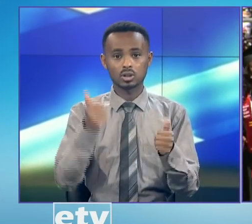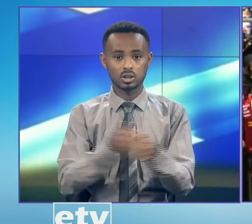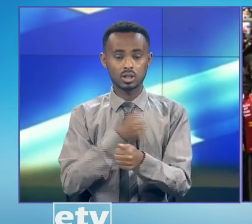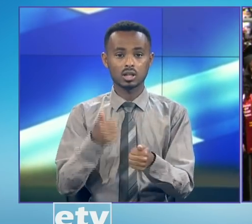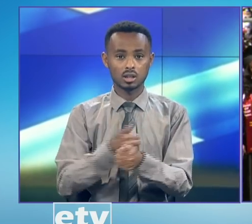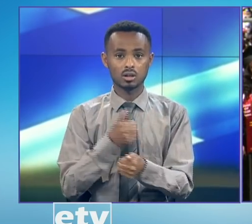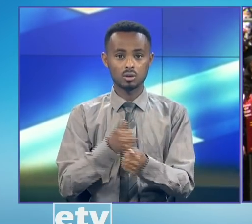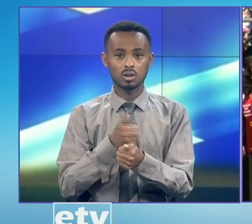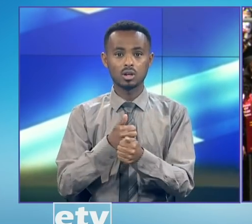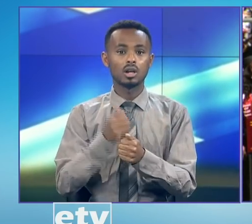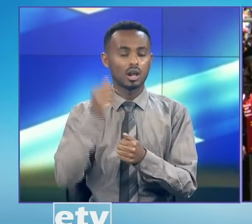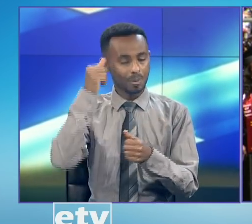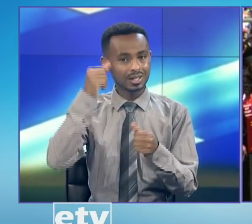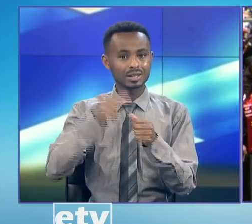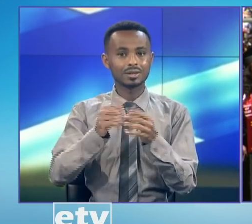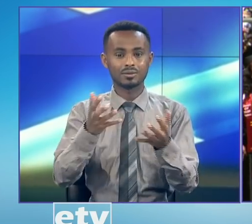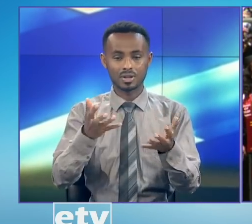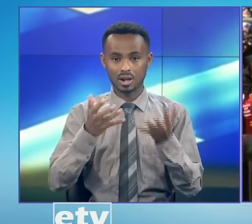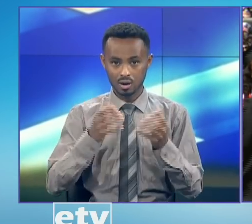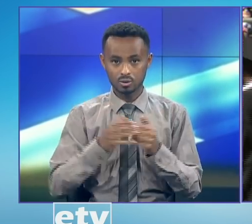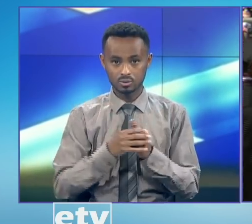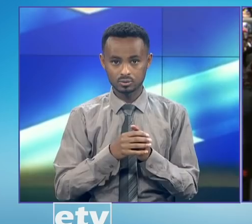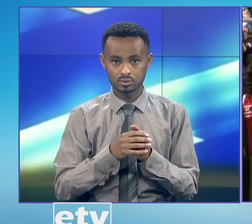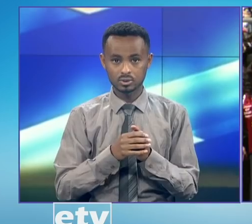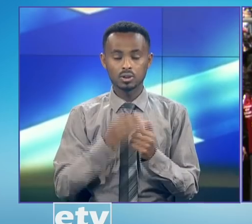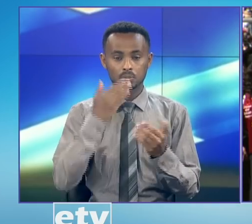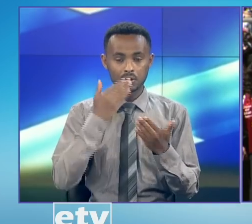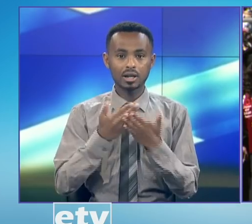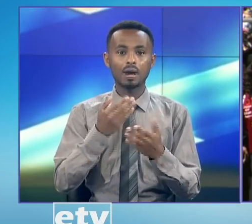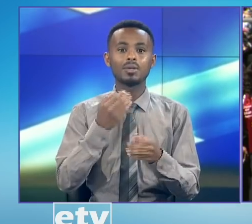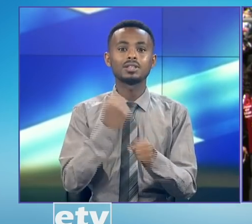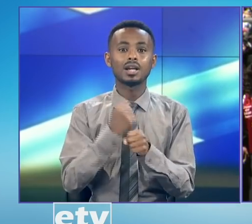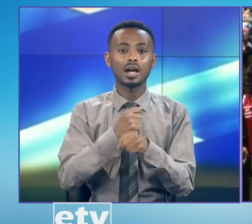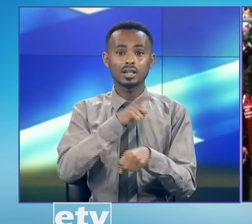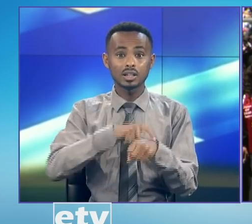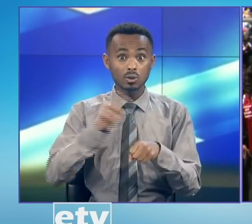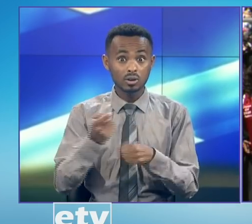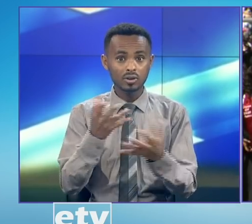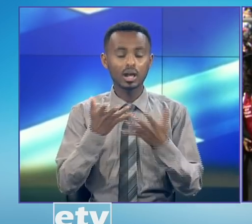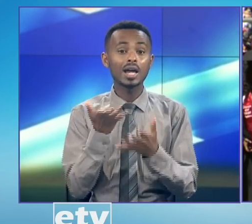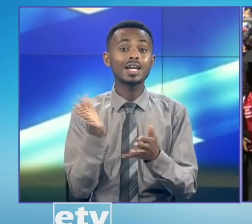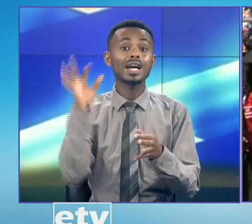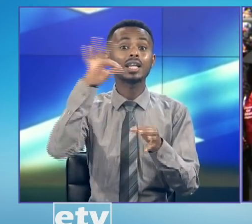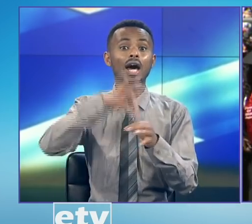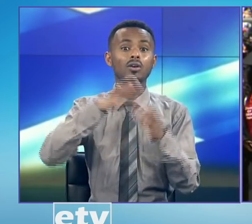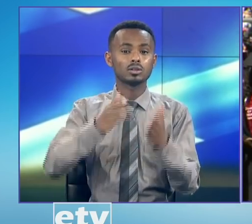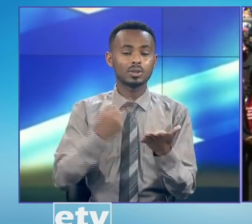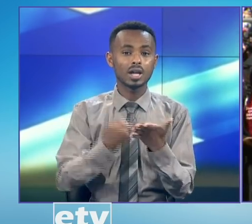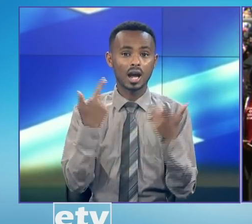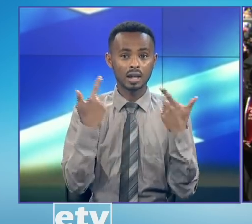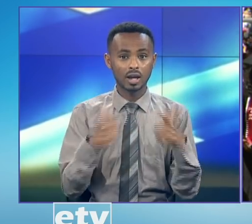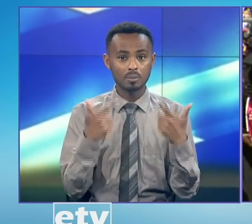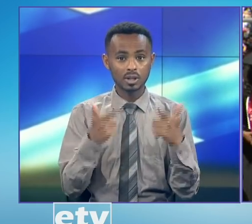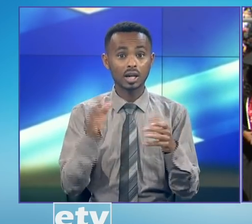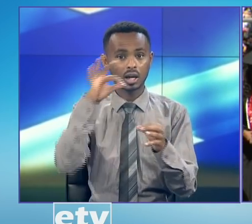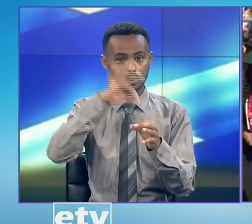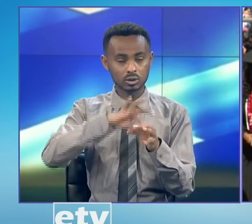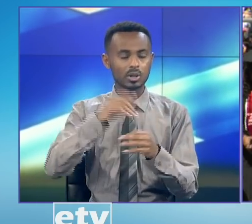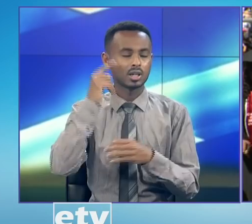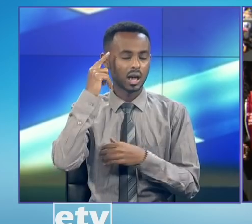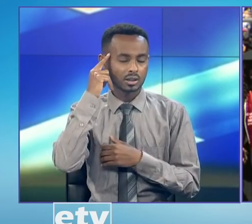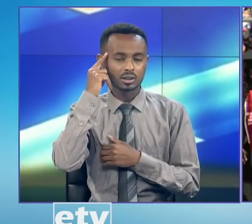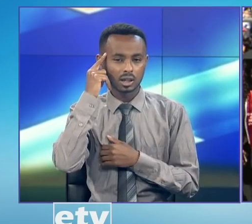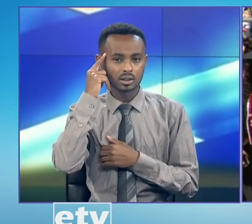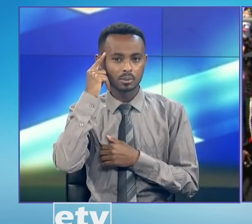እንዲከታተሉ ለማሳሰብ ፈልጋለሁ መልካም የሥራ ጊዜ እንዲሆን እመኛለሁ ቀጣሪዎችን በዚህ አጋጣሚ